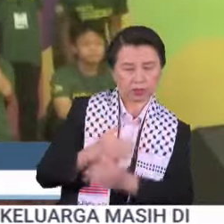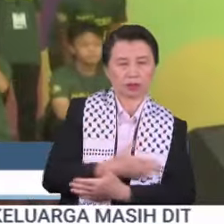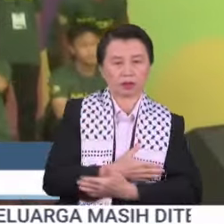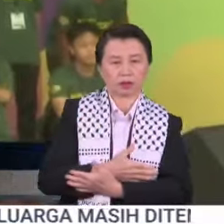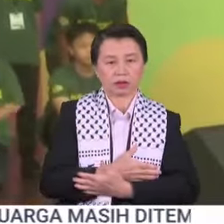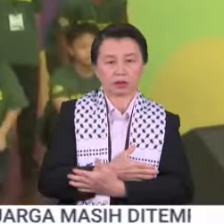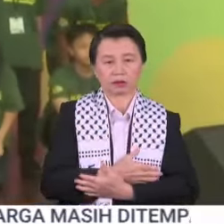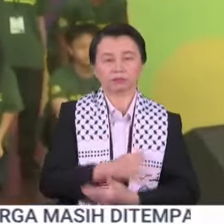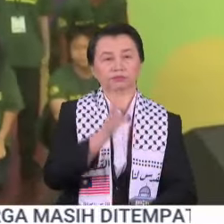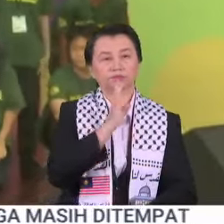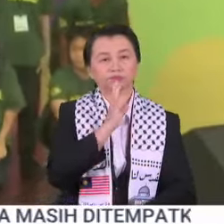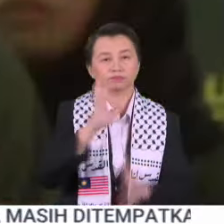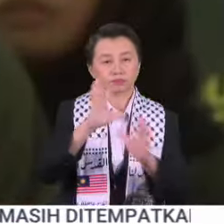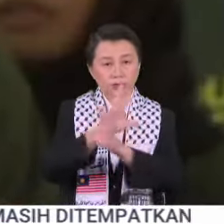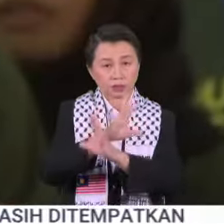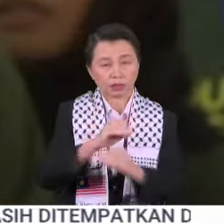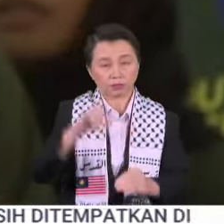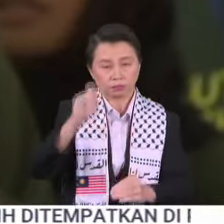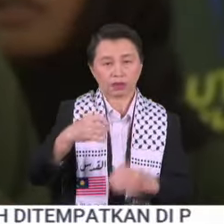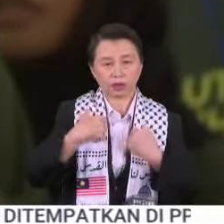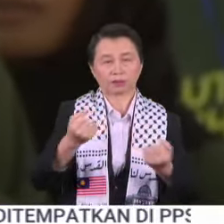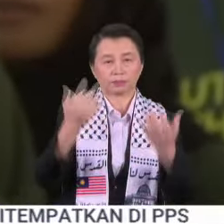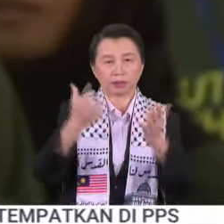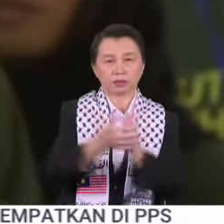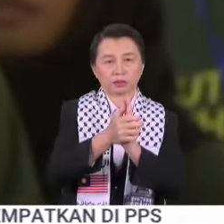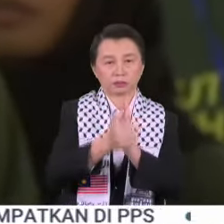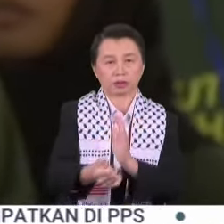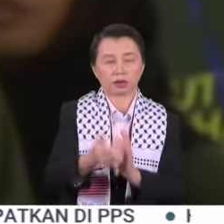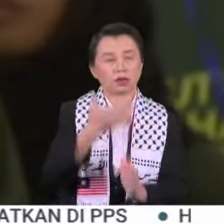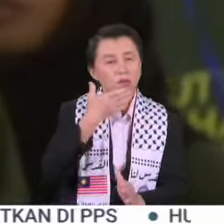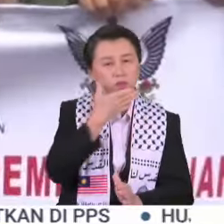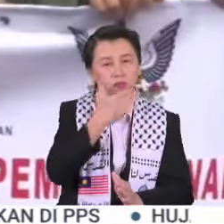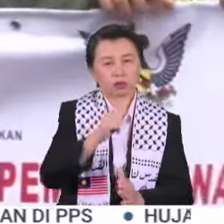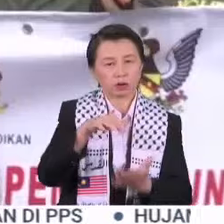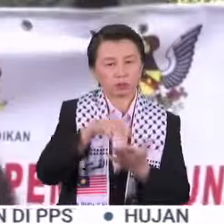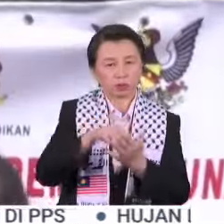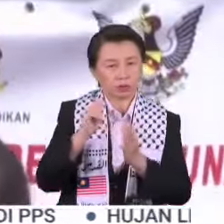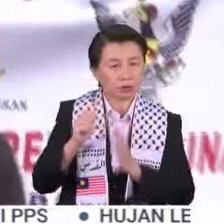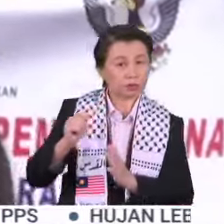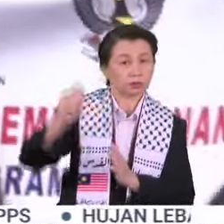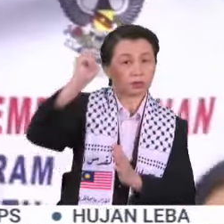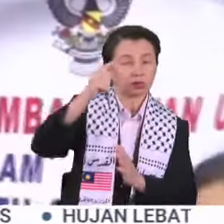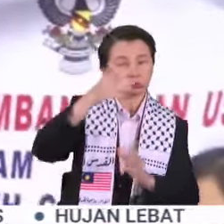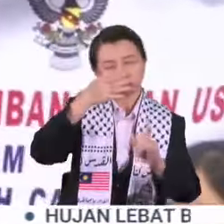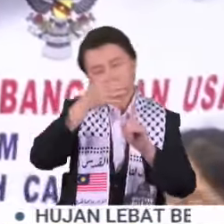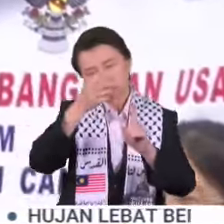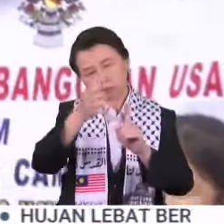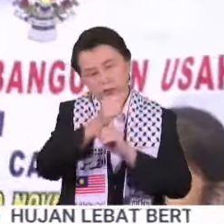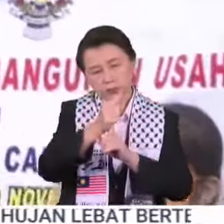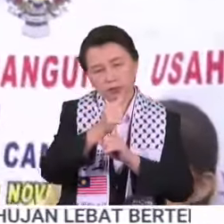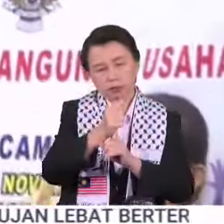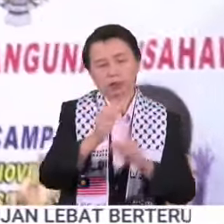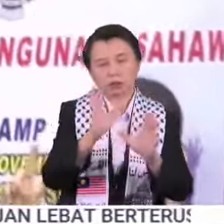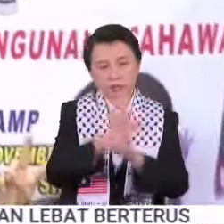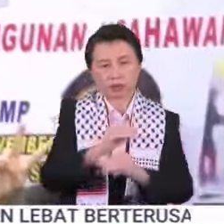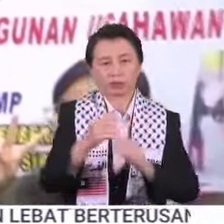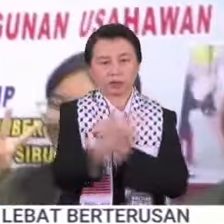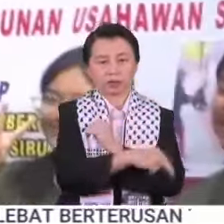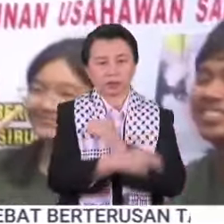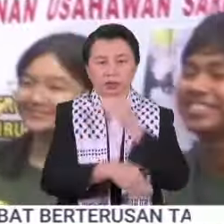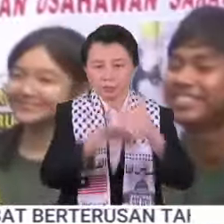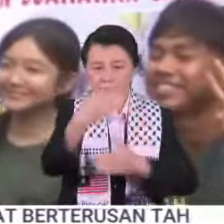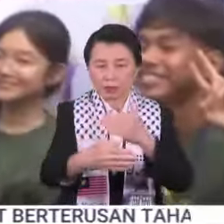anak-anak. Ujarnya, Sarawak memerlukan lebih ramai bakat-bakat muda dan berpelajaran tinggi untuk mencapai sasaran Sarawak sebagai negeri